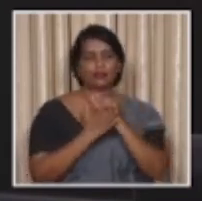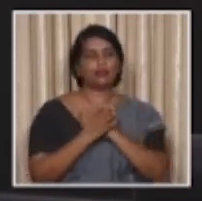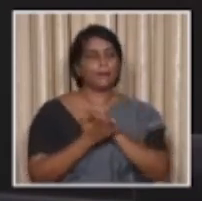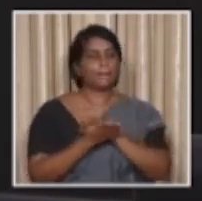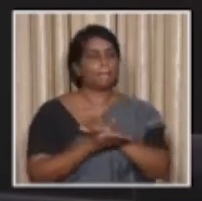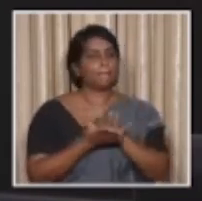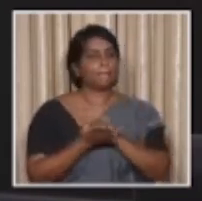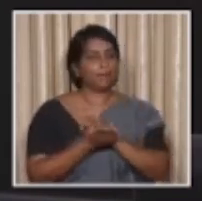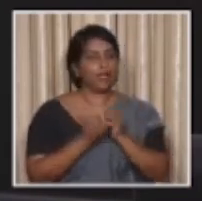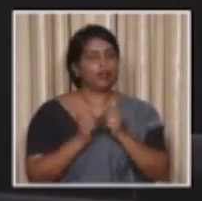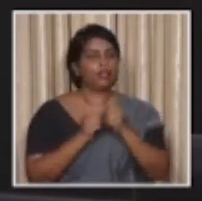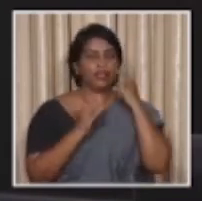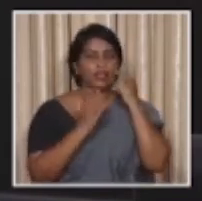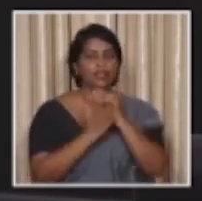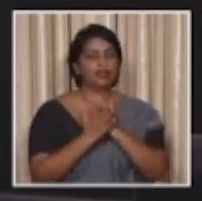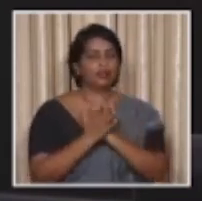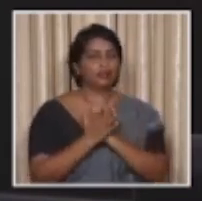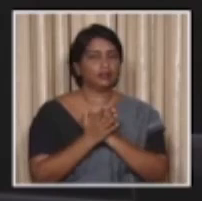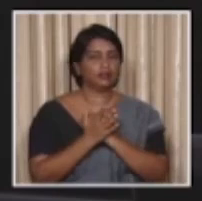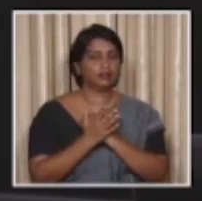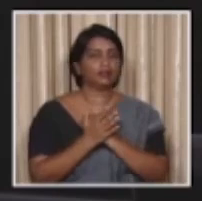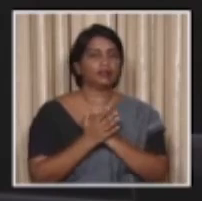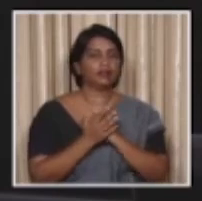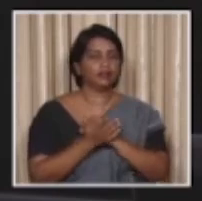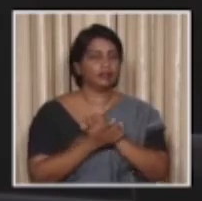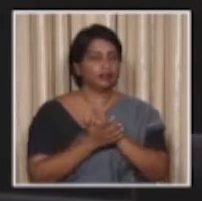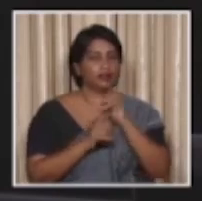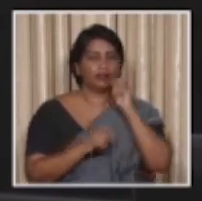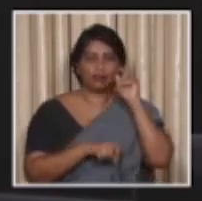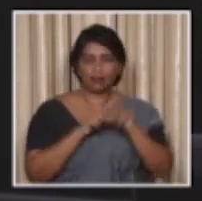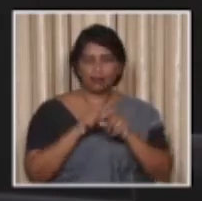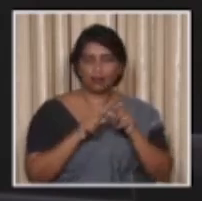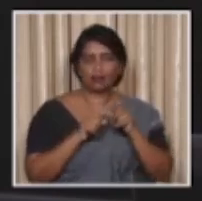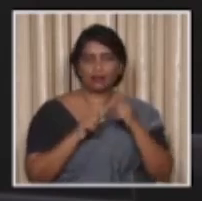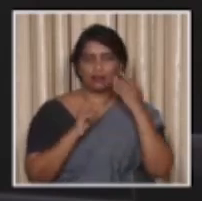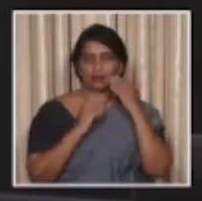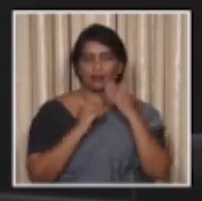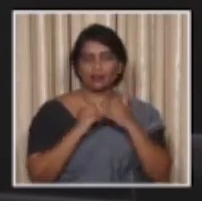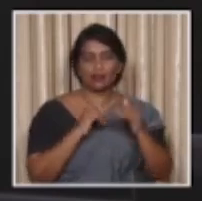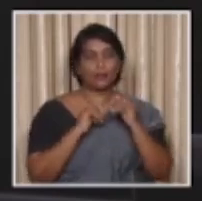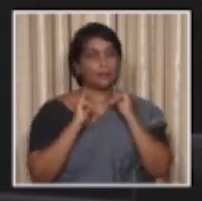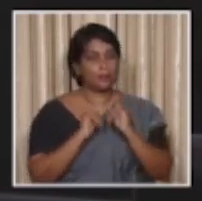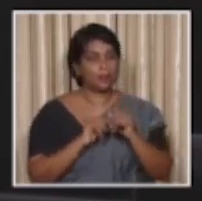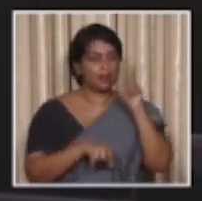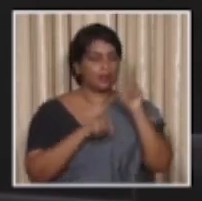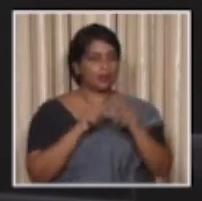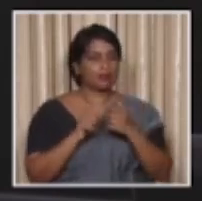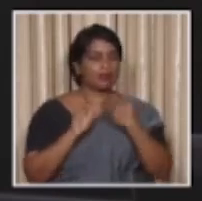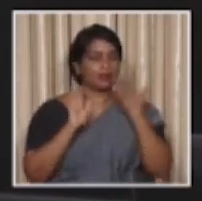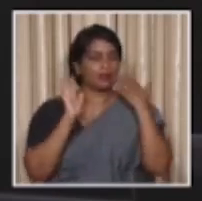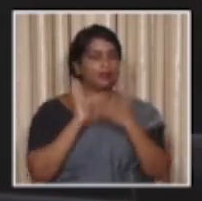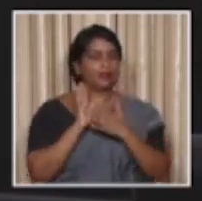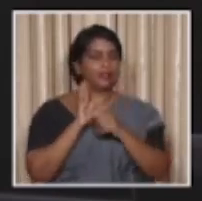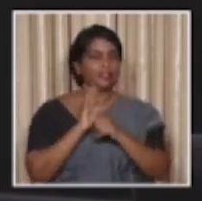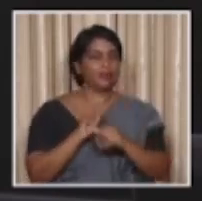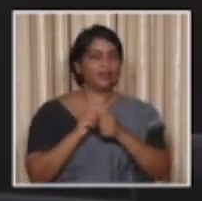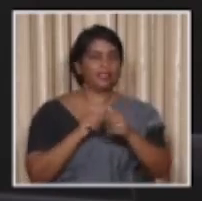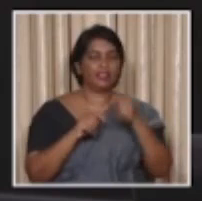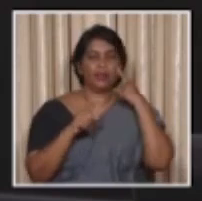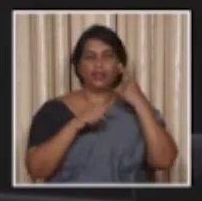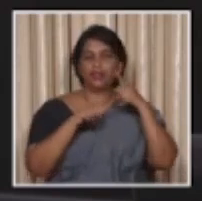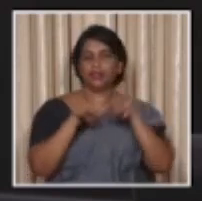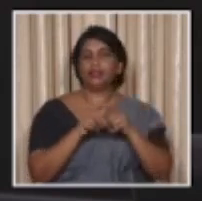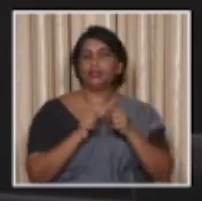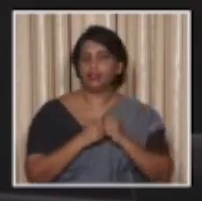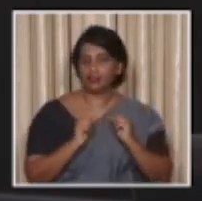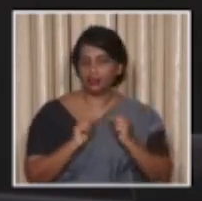පිරිසිදු නායකවරුන්ට නැත්නම් නියෝජිතයින්ට ඔවුන් විත්තිකූඩු නංවල වැරදිකරු හැටියට හම්වඩු ගහන්න මේ පාර්ලිමේන්තු උත්සාහ